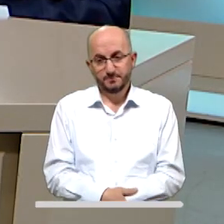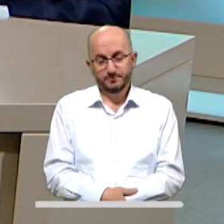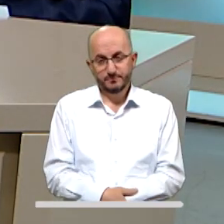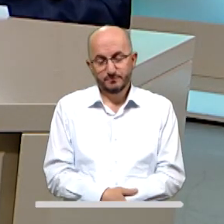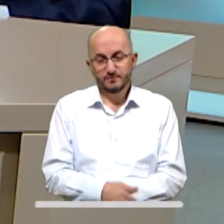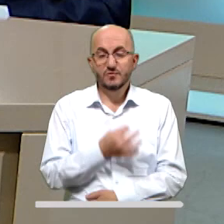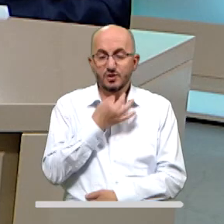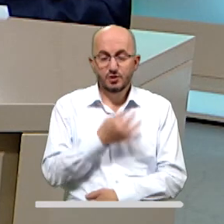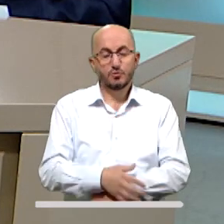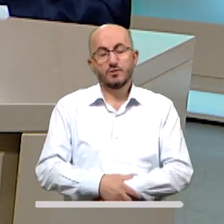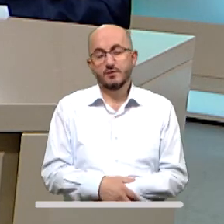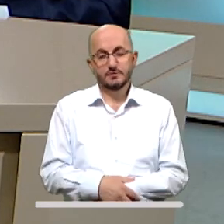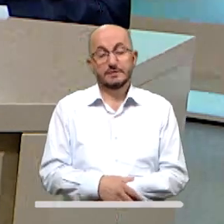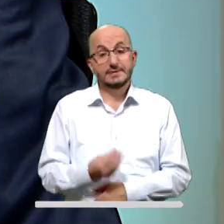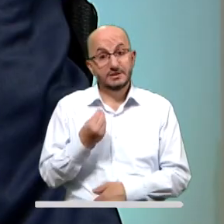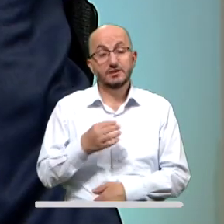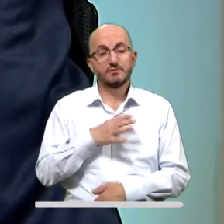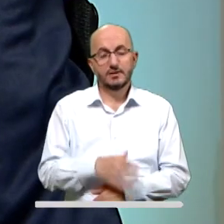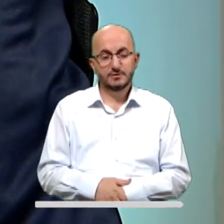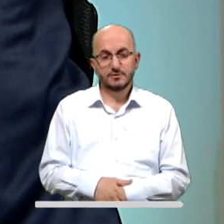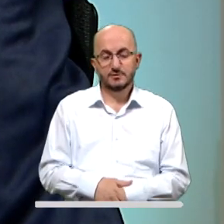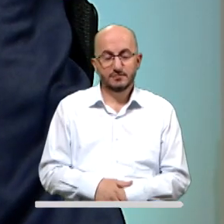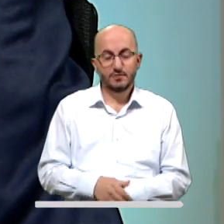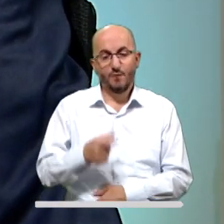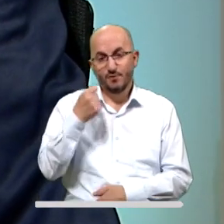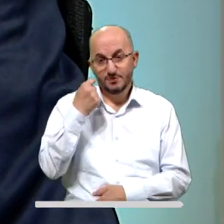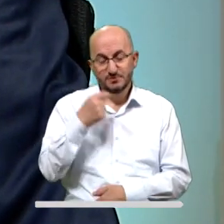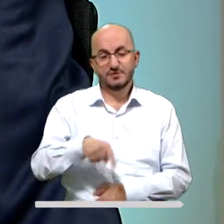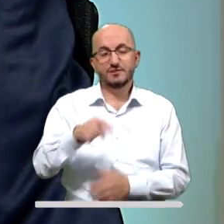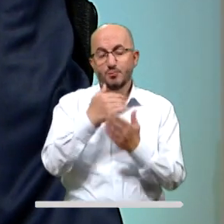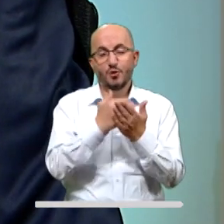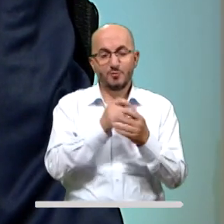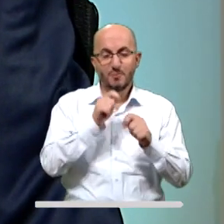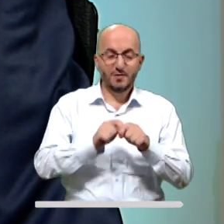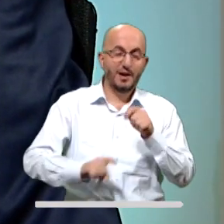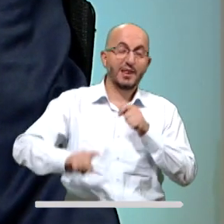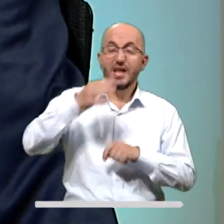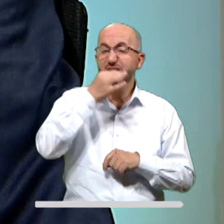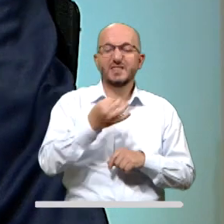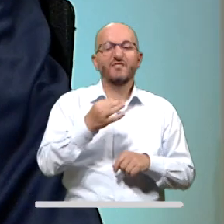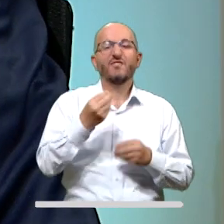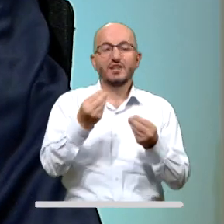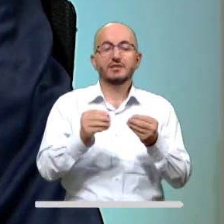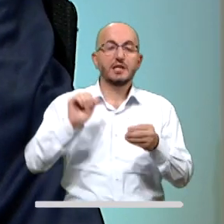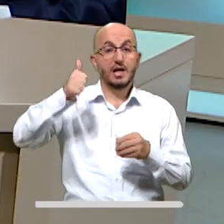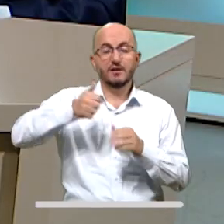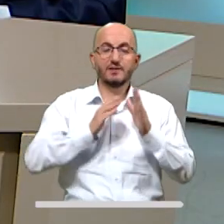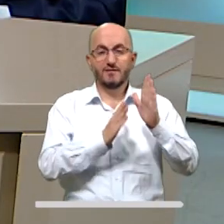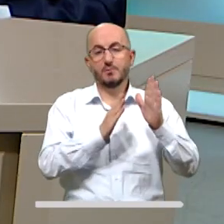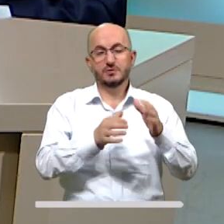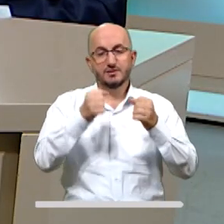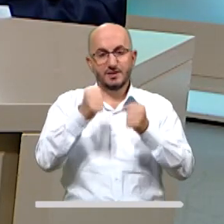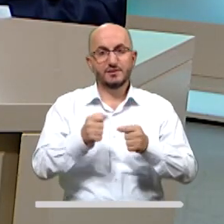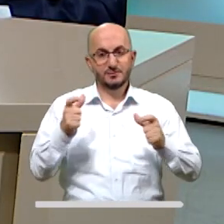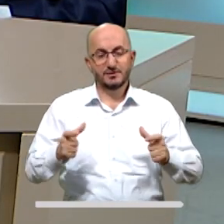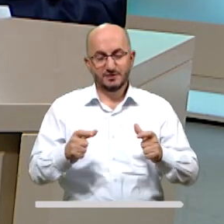Hocam teşekkür ederiz. İyi ki varsınız. Hakikaten özlemişim sizinle program yapmayı. Allah nasip ederse yarın devam ederim inşallah kalan yerden.